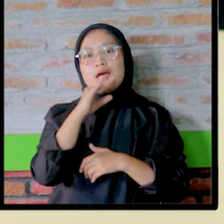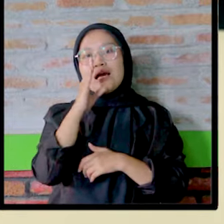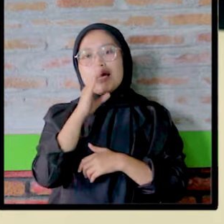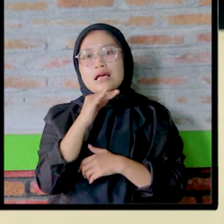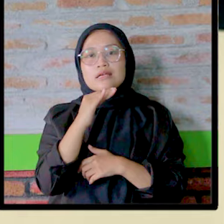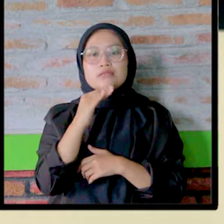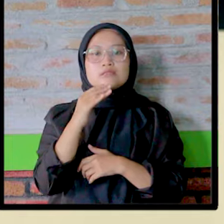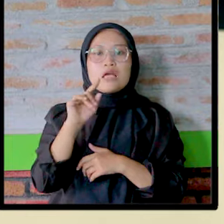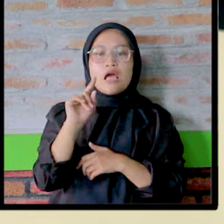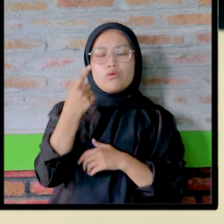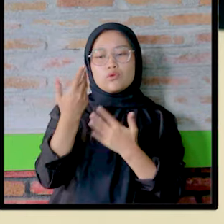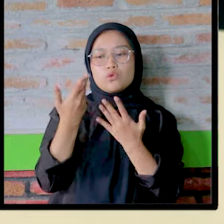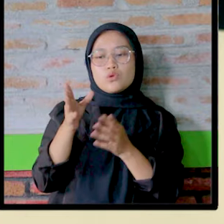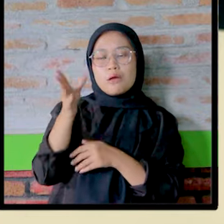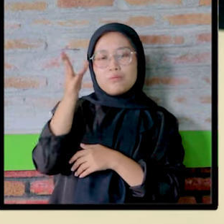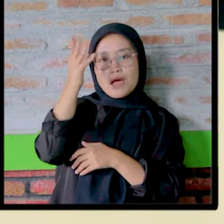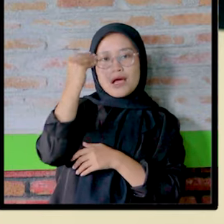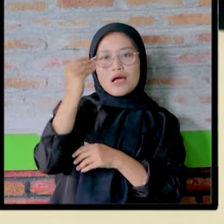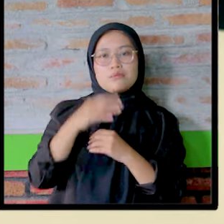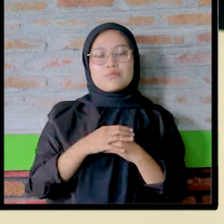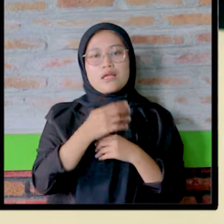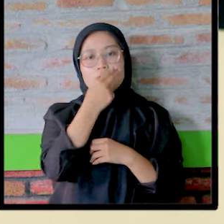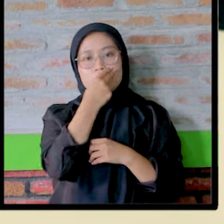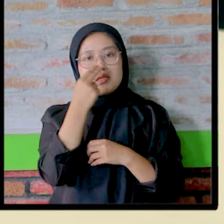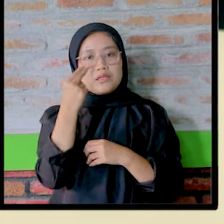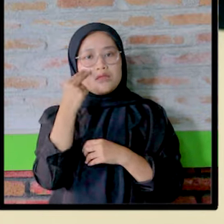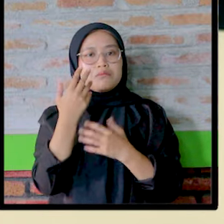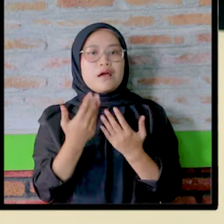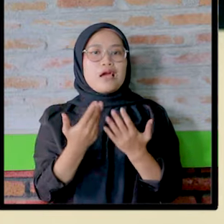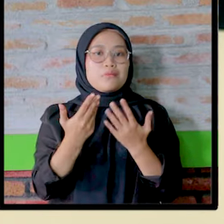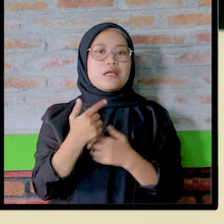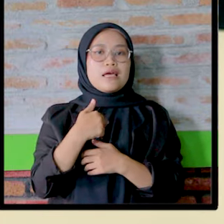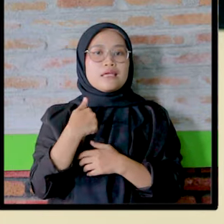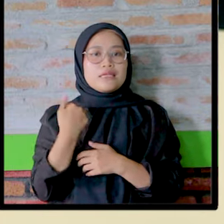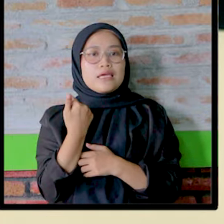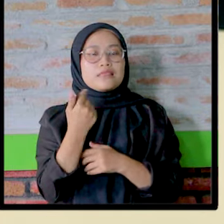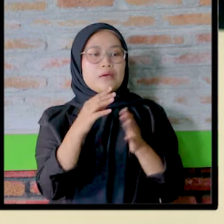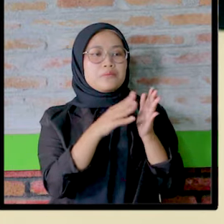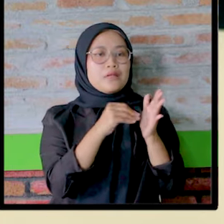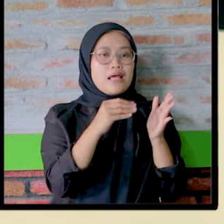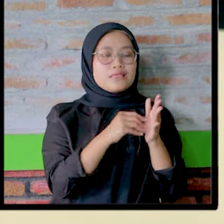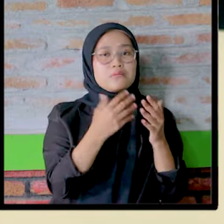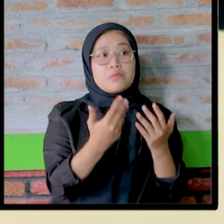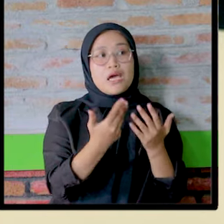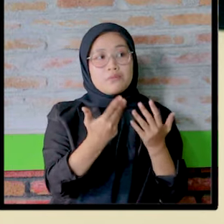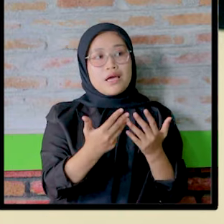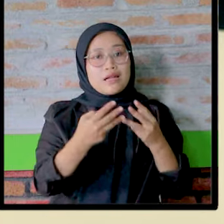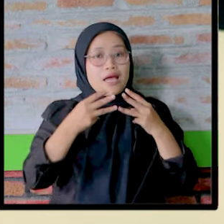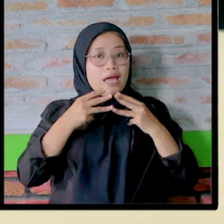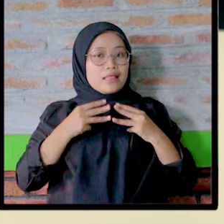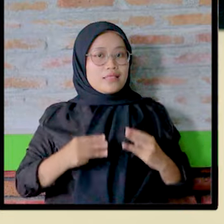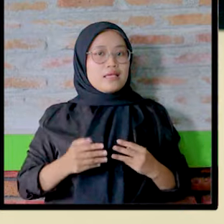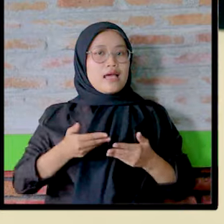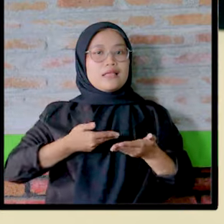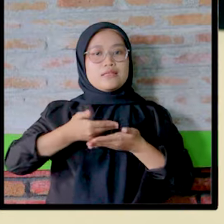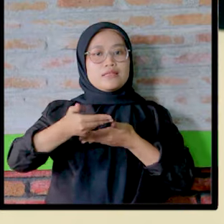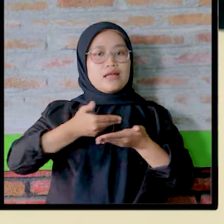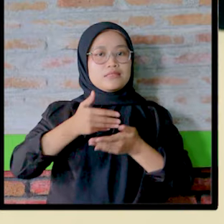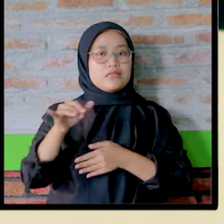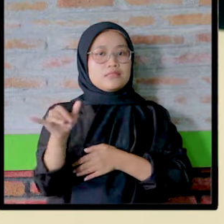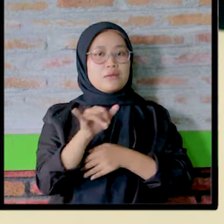tunanetra juga kami e belajar bagaimana etika berinteraksi dengan teman-teman tunanetra gitu